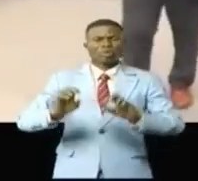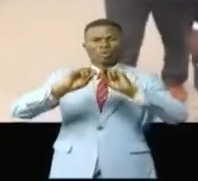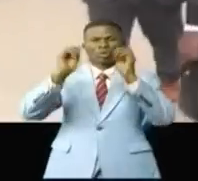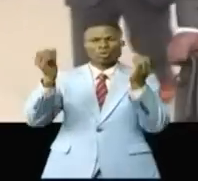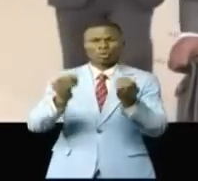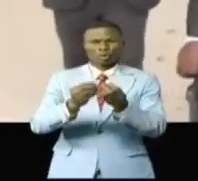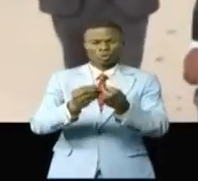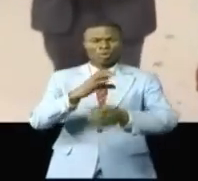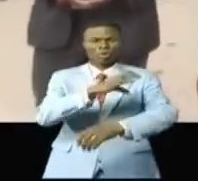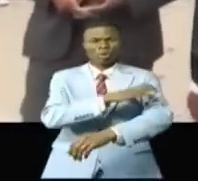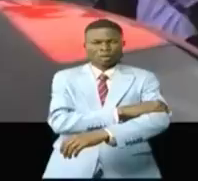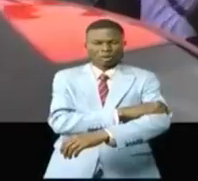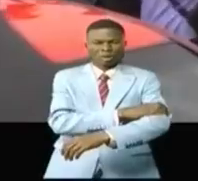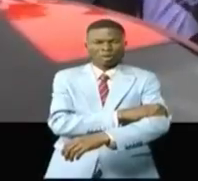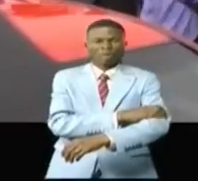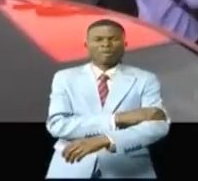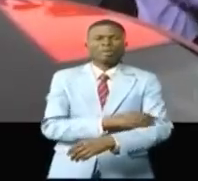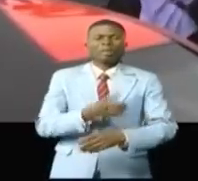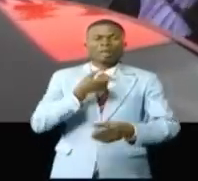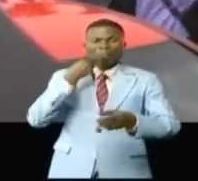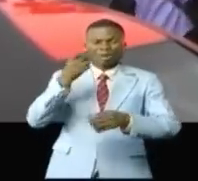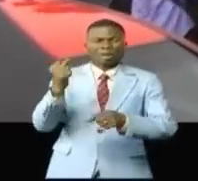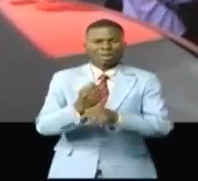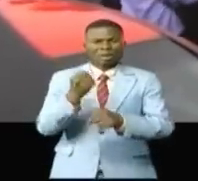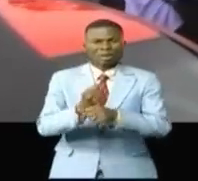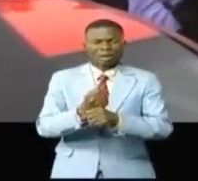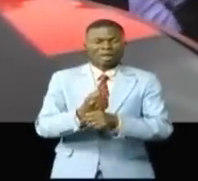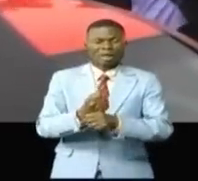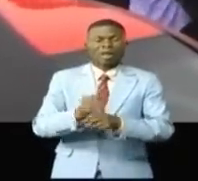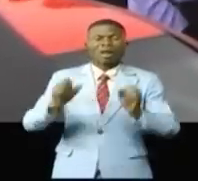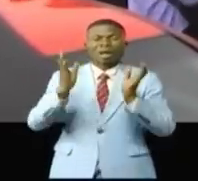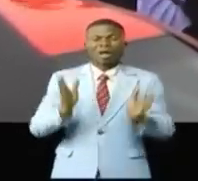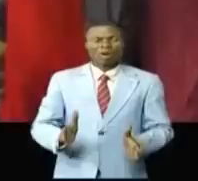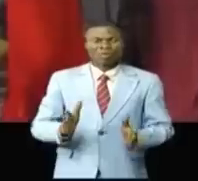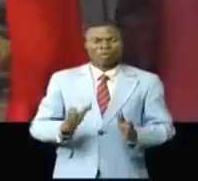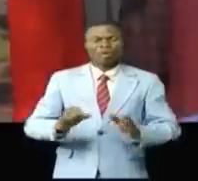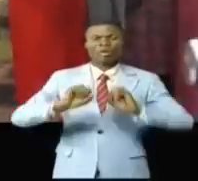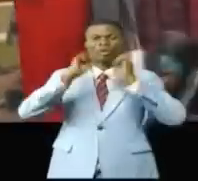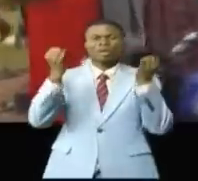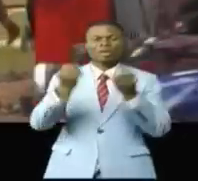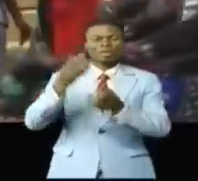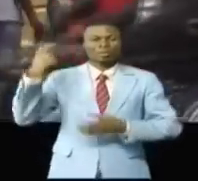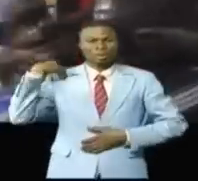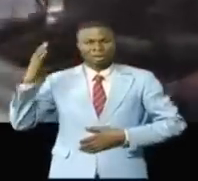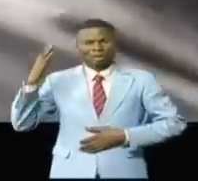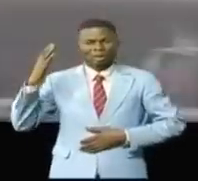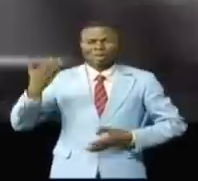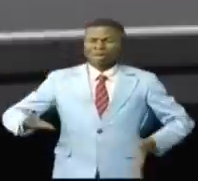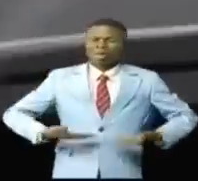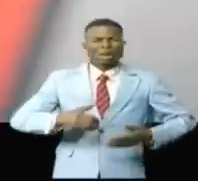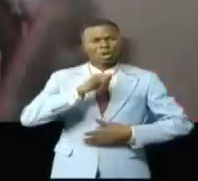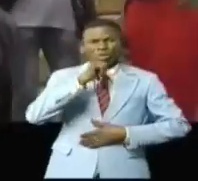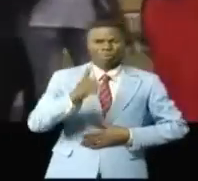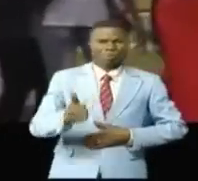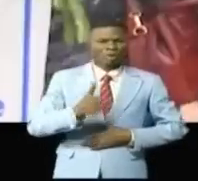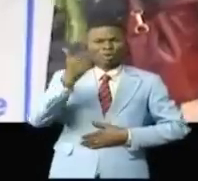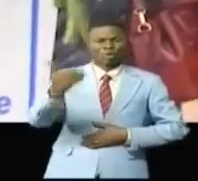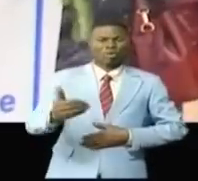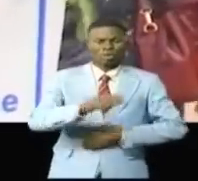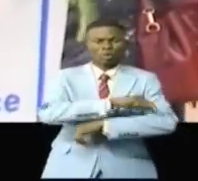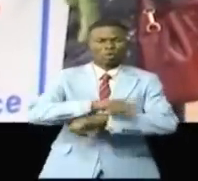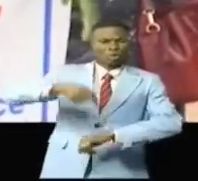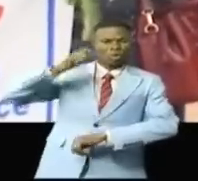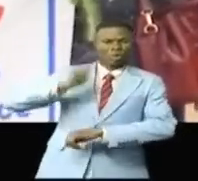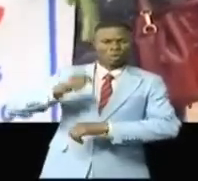voies maritimes, ayant poussé les travailleurs de cette entreprise de l'État d'exprimer leur mécontentement devant la cour d'appel